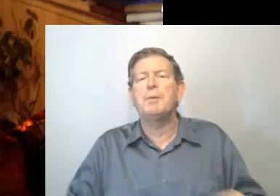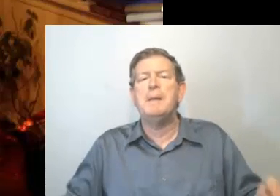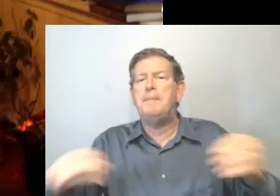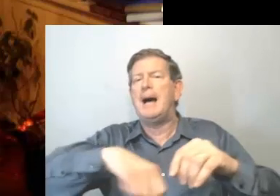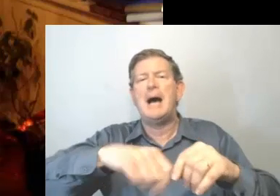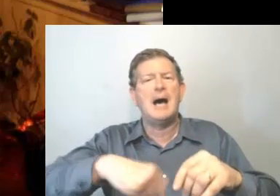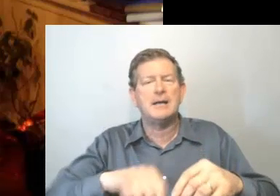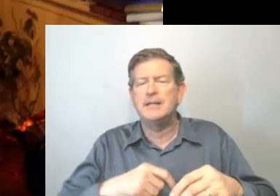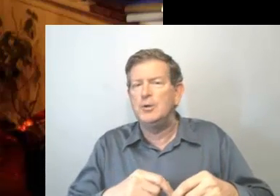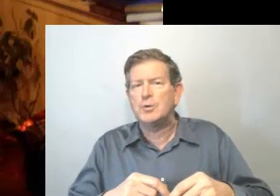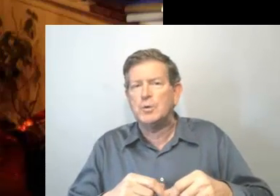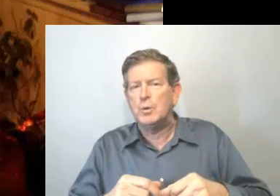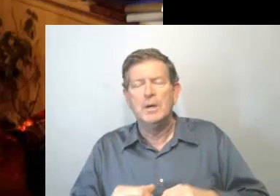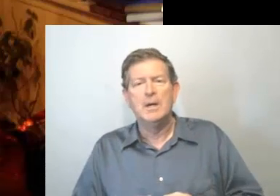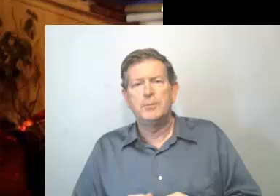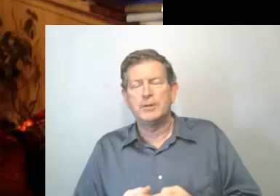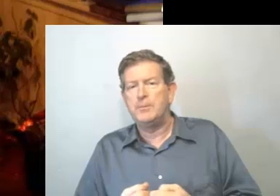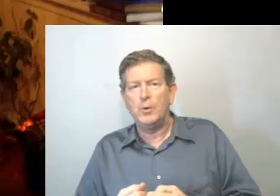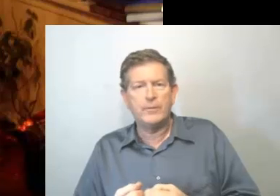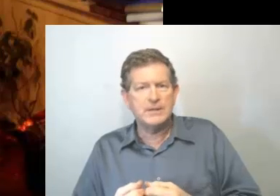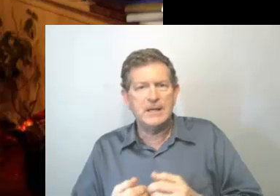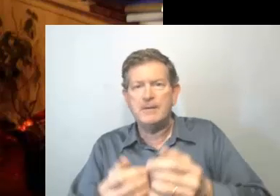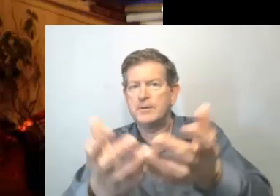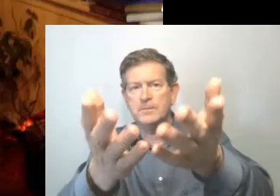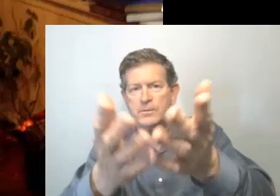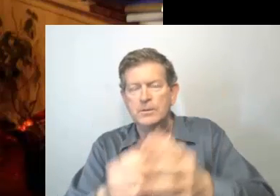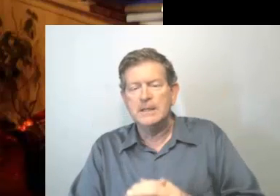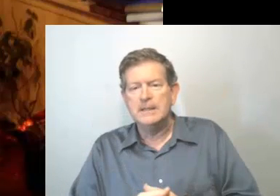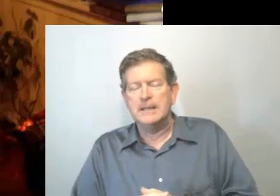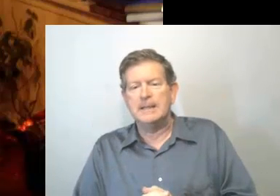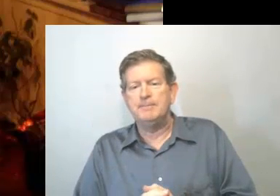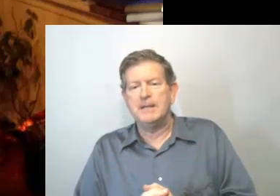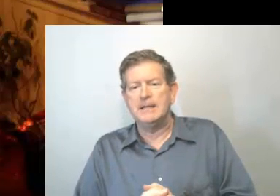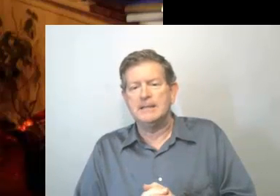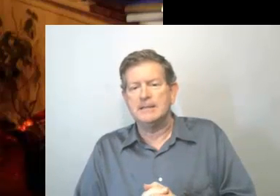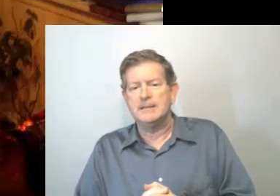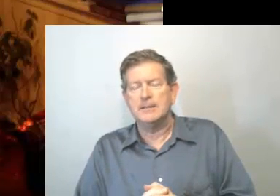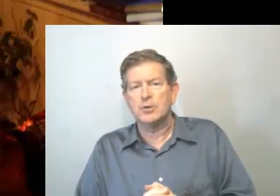leçons, je prépare des leçons pour des pauvres élèves comme vous.